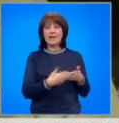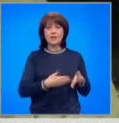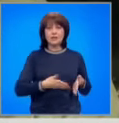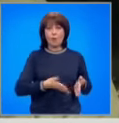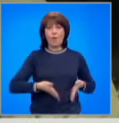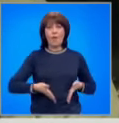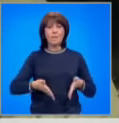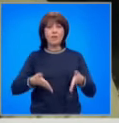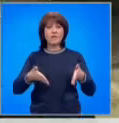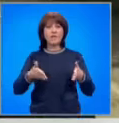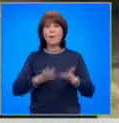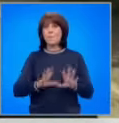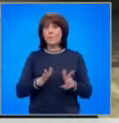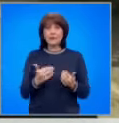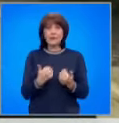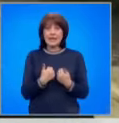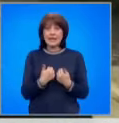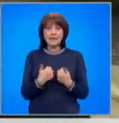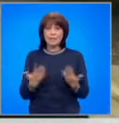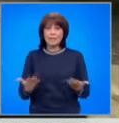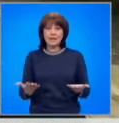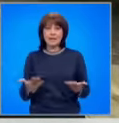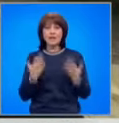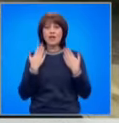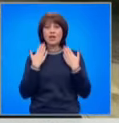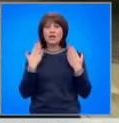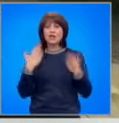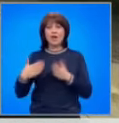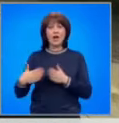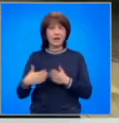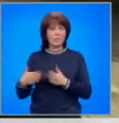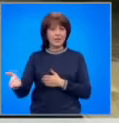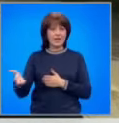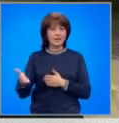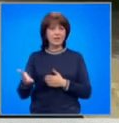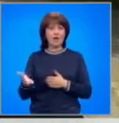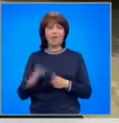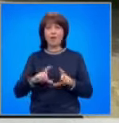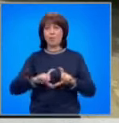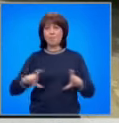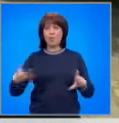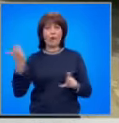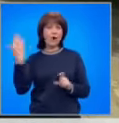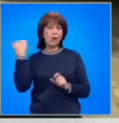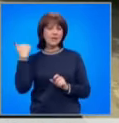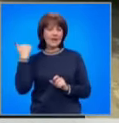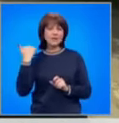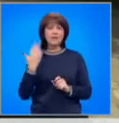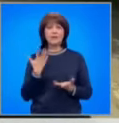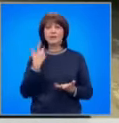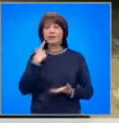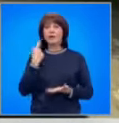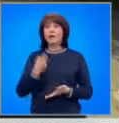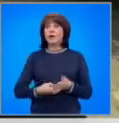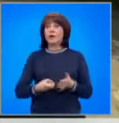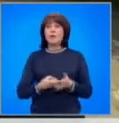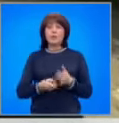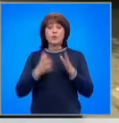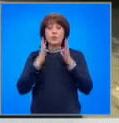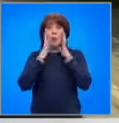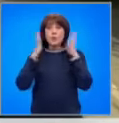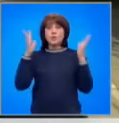булеварда. Можеше да съм аз. Живея тук отблизо, наблизо, задния блок и просто е ужас да